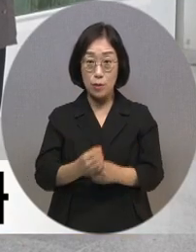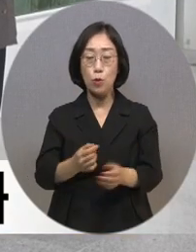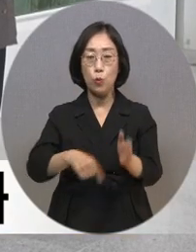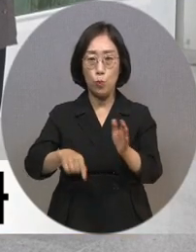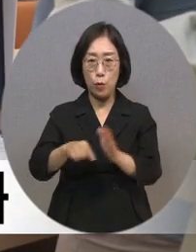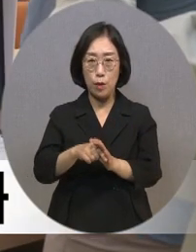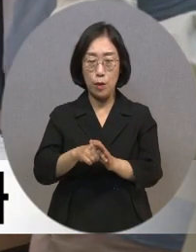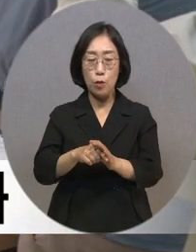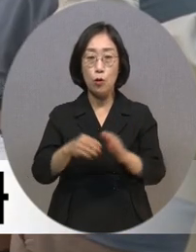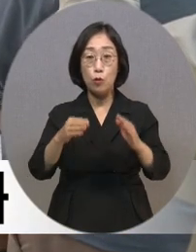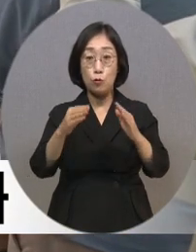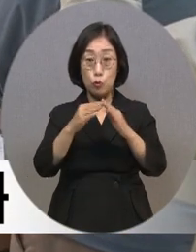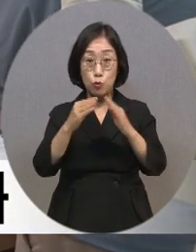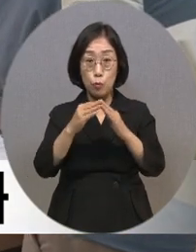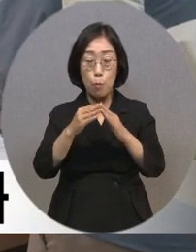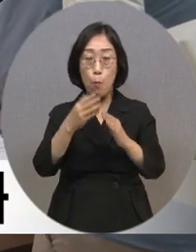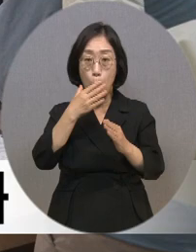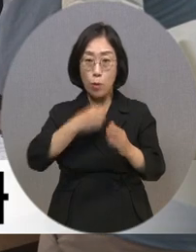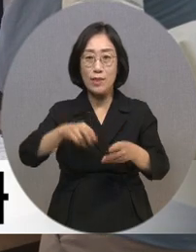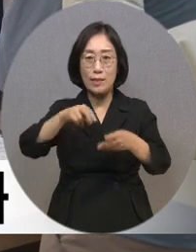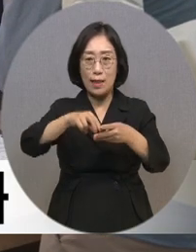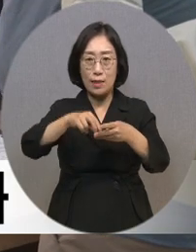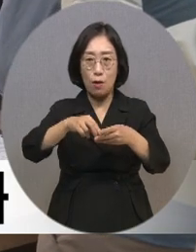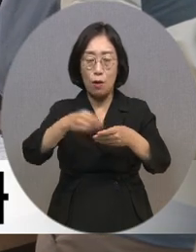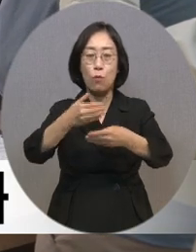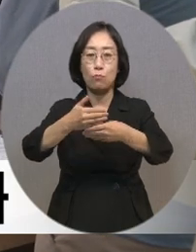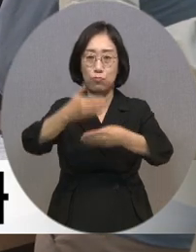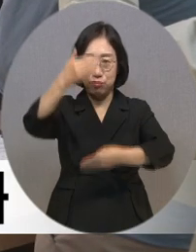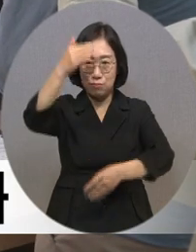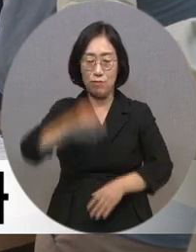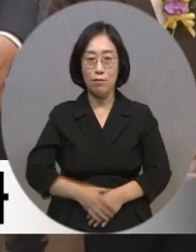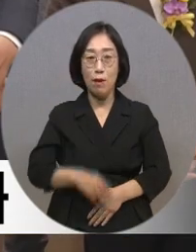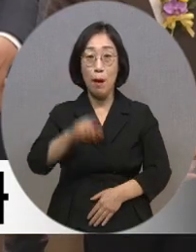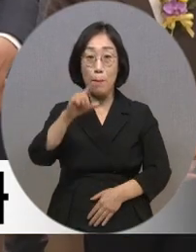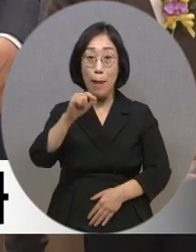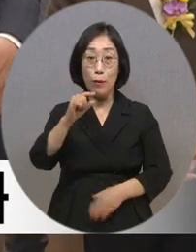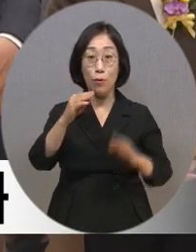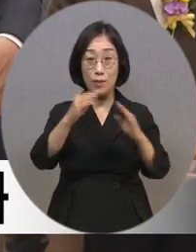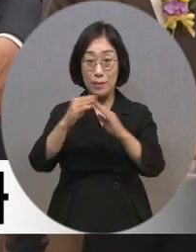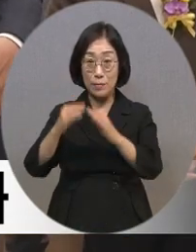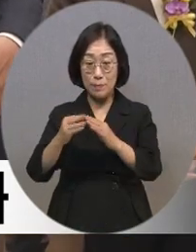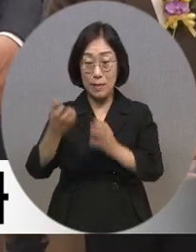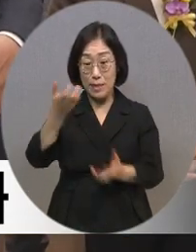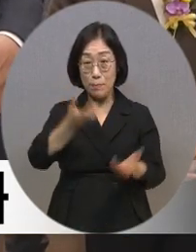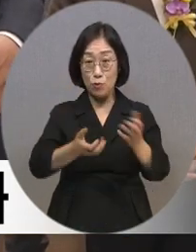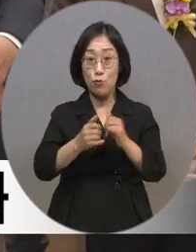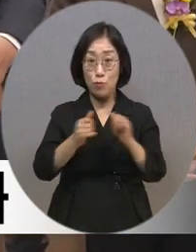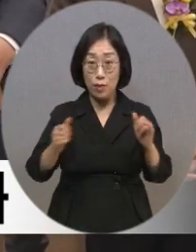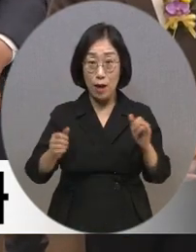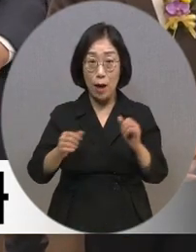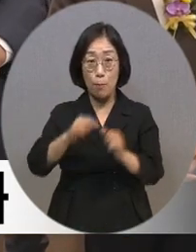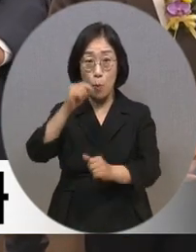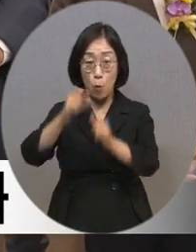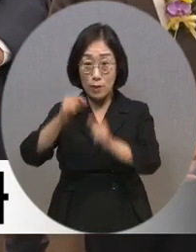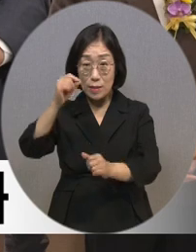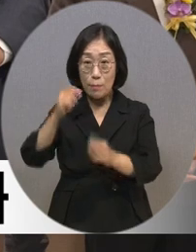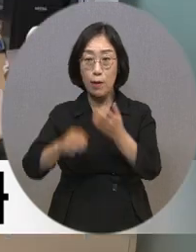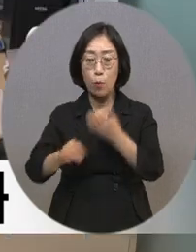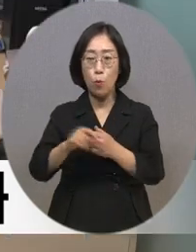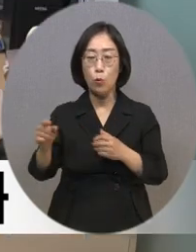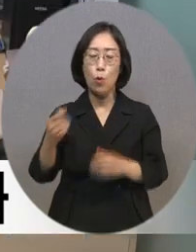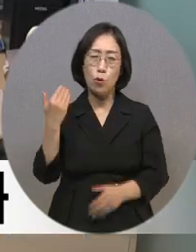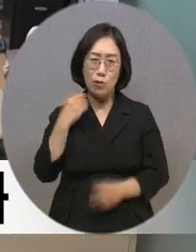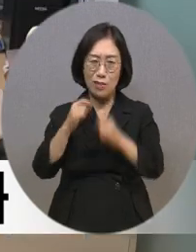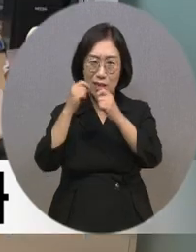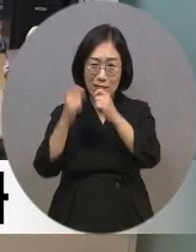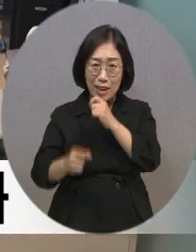개소했습니다. 주거복지센터는 전남형 만원주택의 입주자 모집과 운영, 시설물 관리, 전세사기